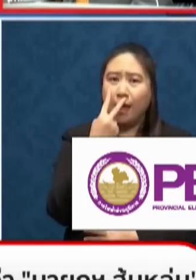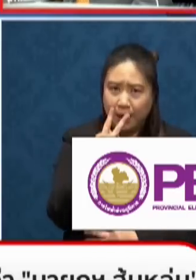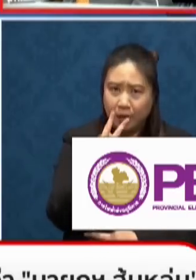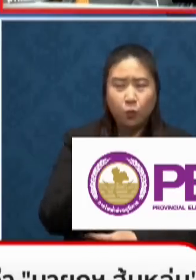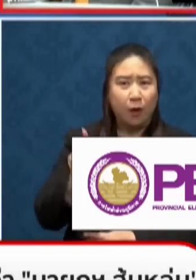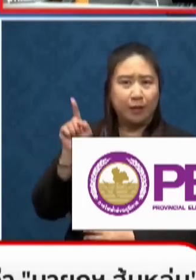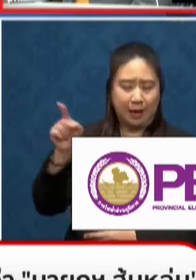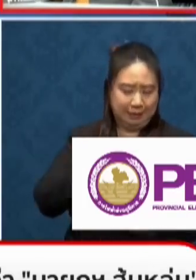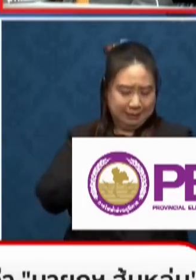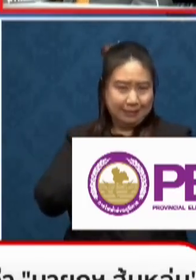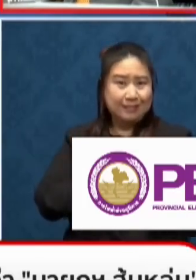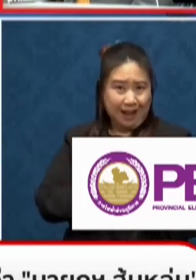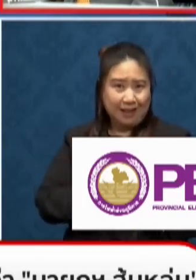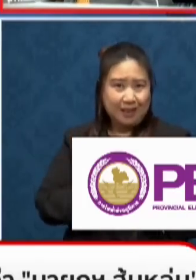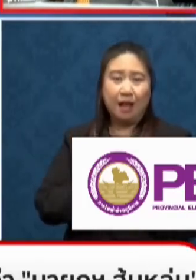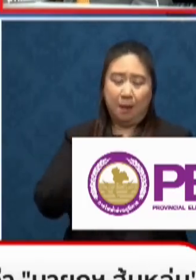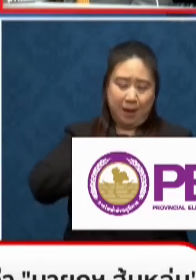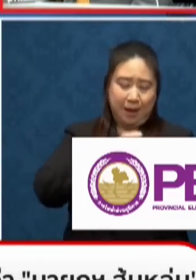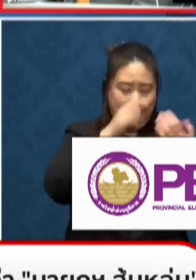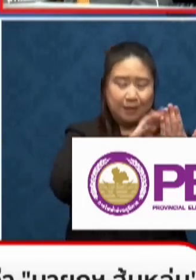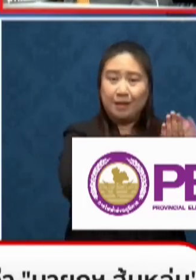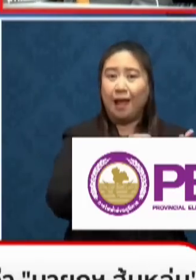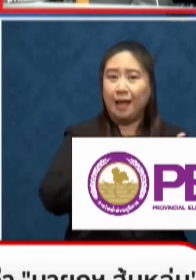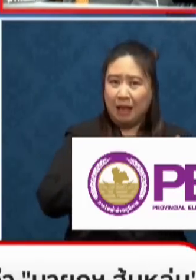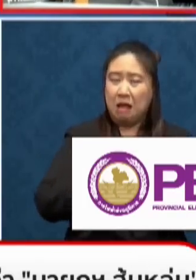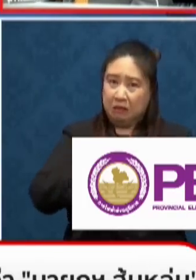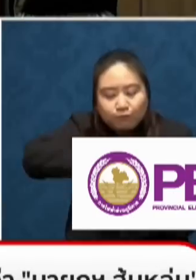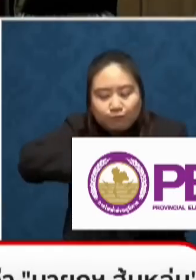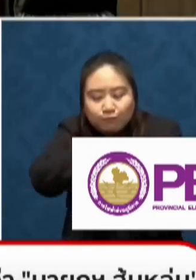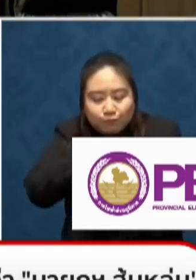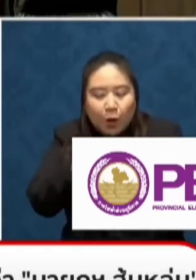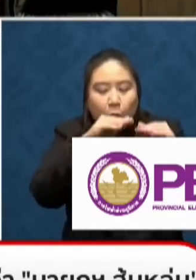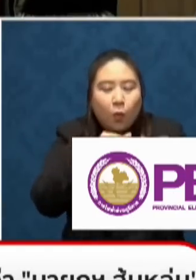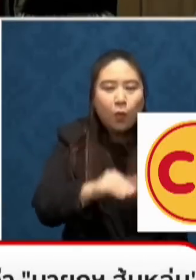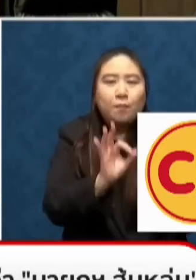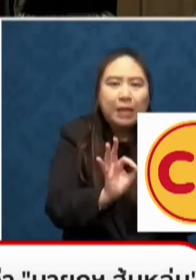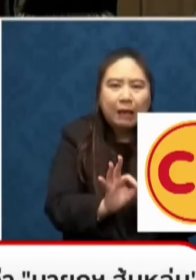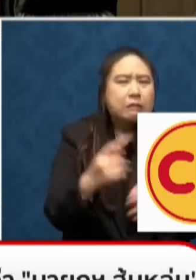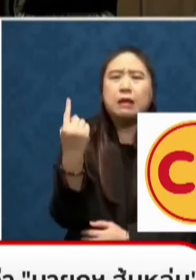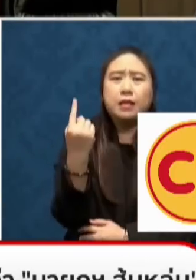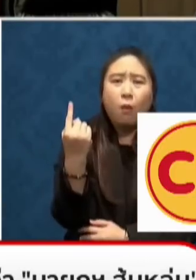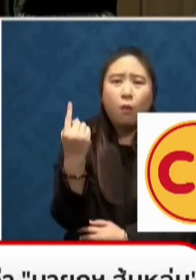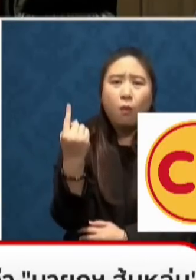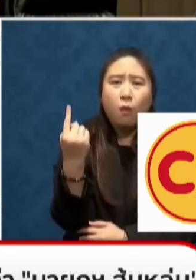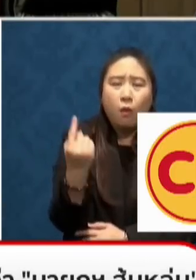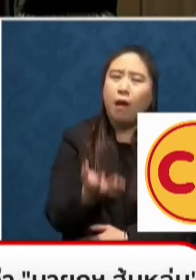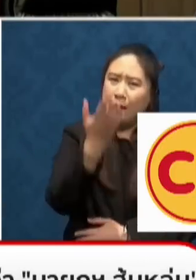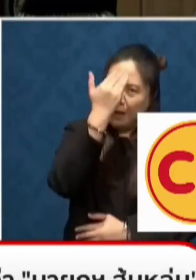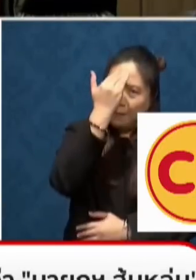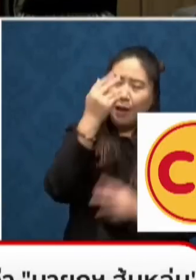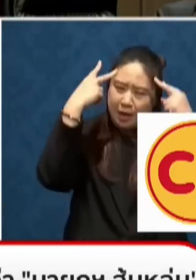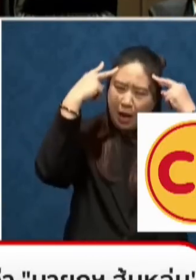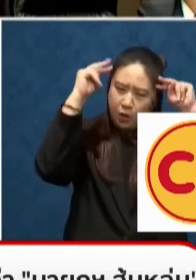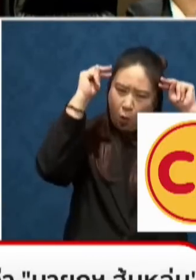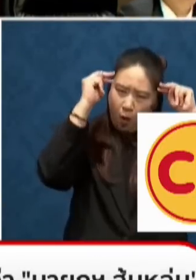าส่วนตัวนะก็เคยเป็นไรเดอร์ส่งอาหารมาก่อนเพราะว่าพี่น้องไรเดอร์เนี่ยต่างก็ไม่ได้รับความเป็นธรรมในเรื่องของการปฏิบั